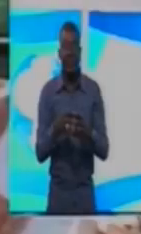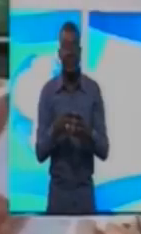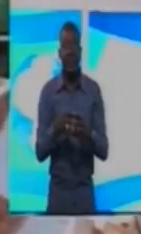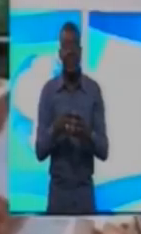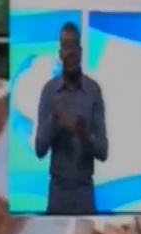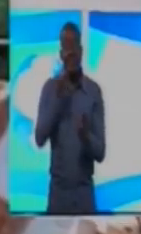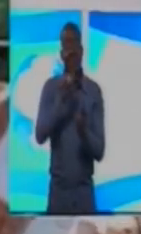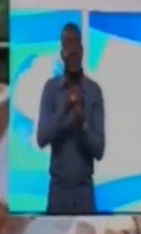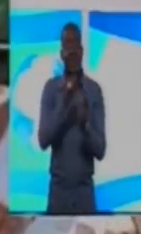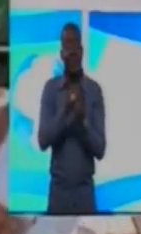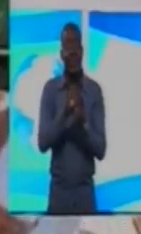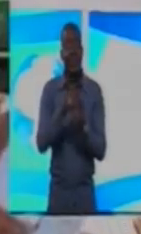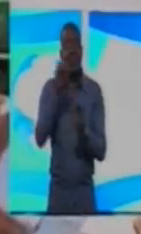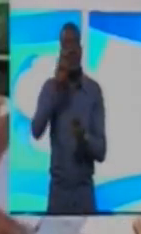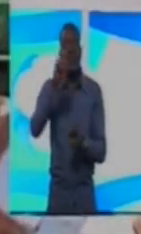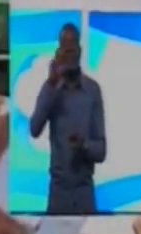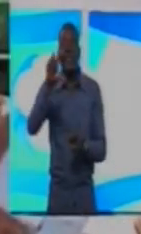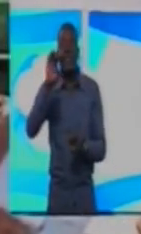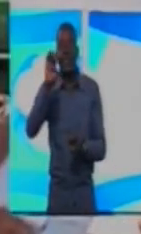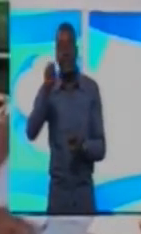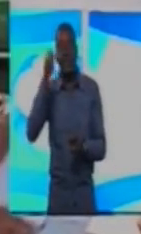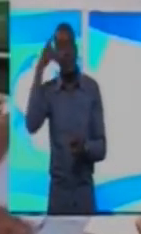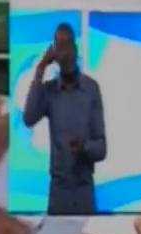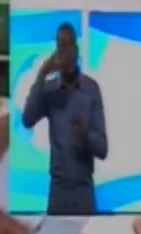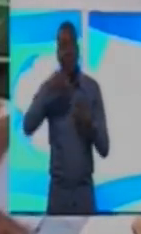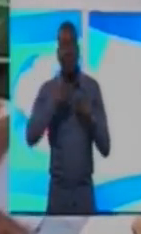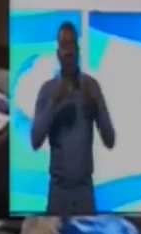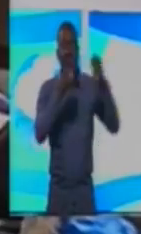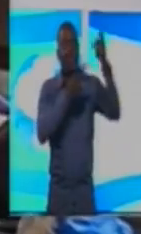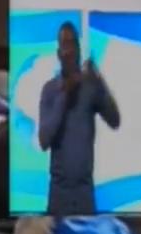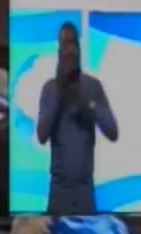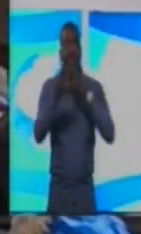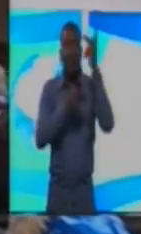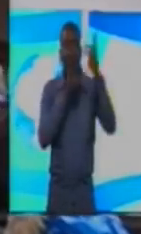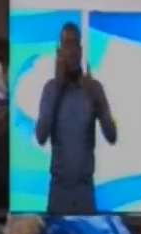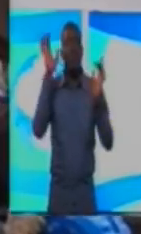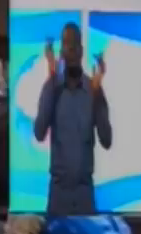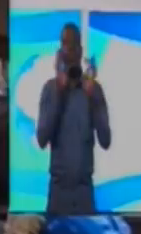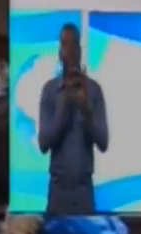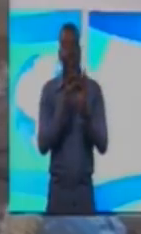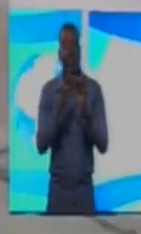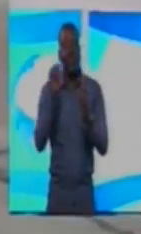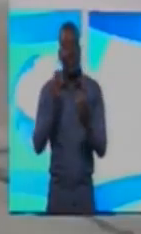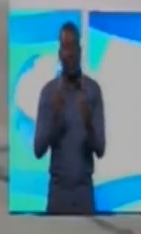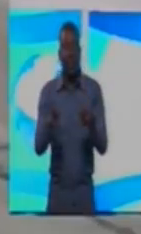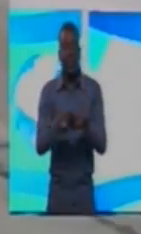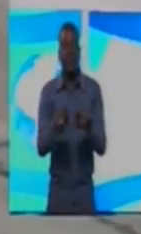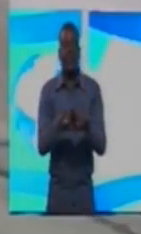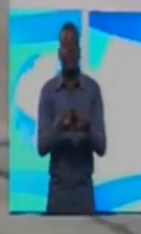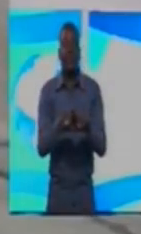Les petites îles de Boracay et de Coron, très prisées des touristes, ont été touchées de plein fouet.